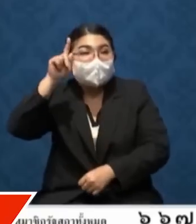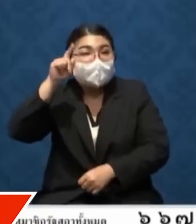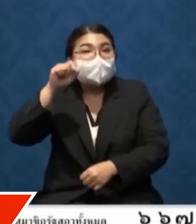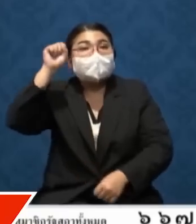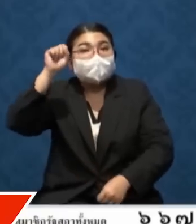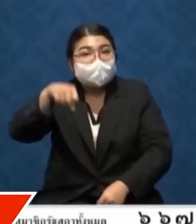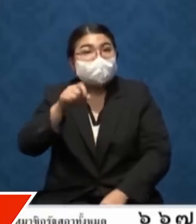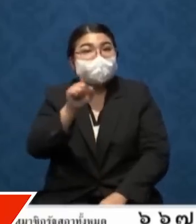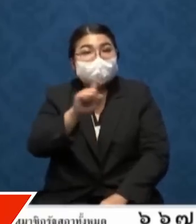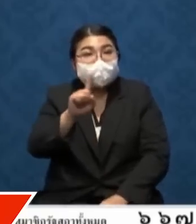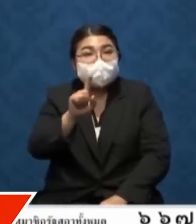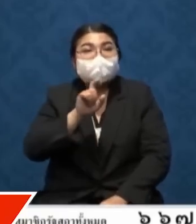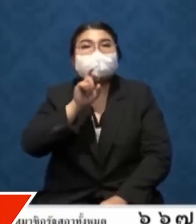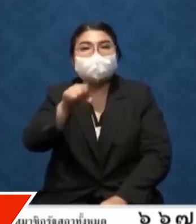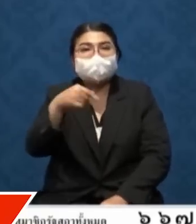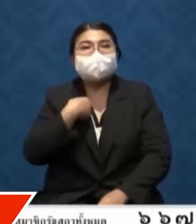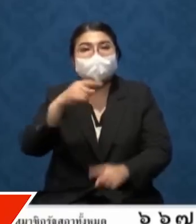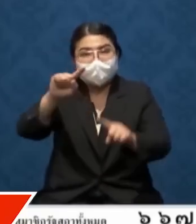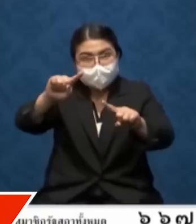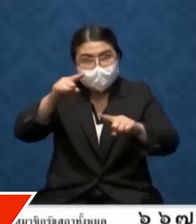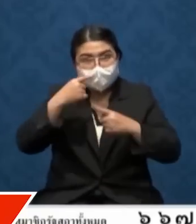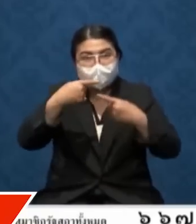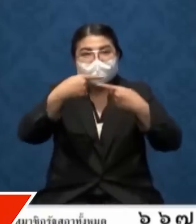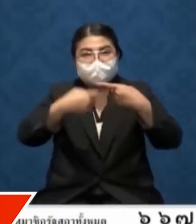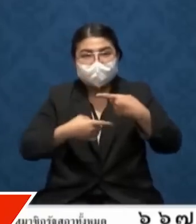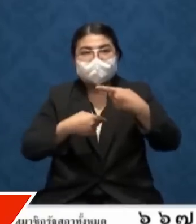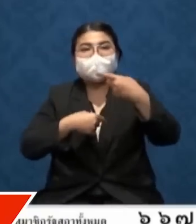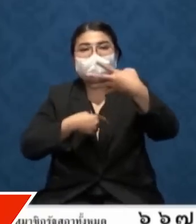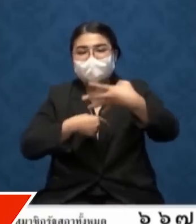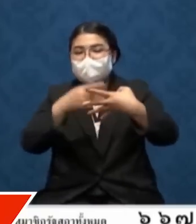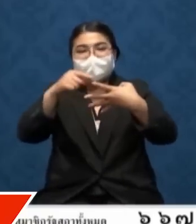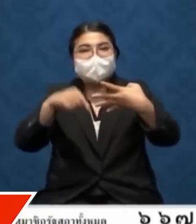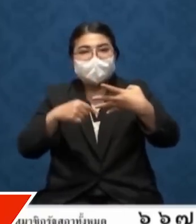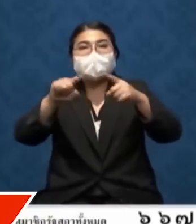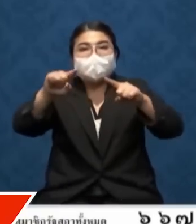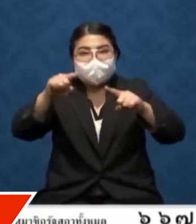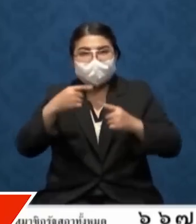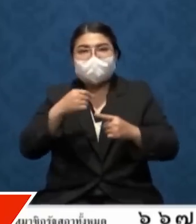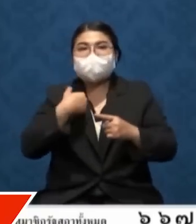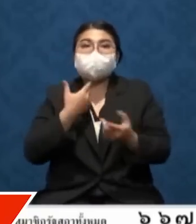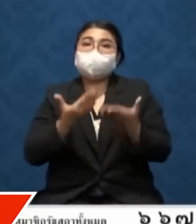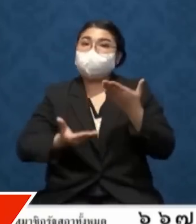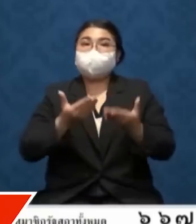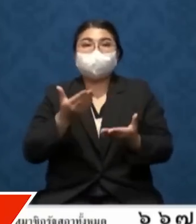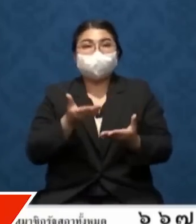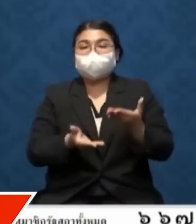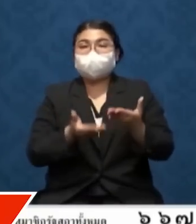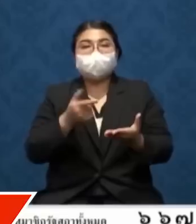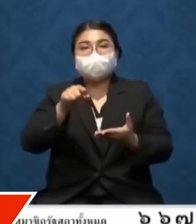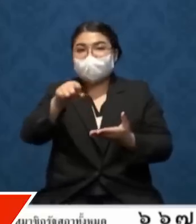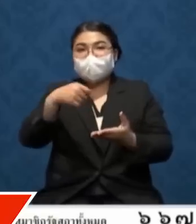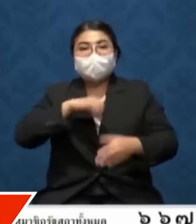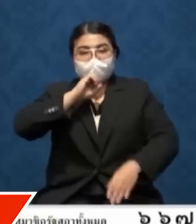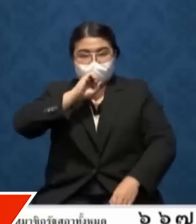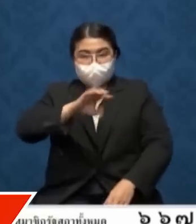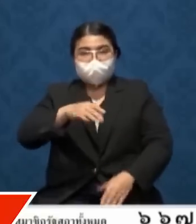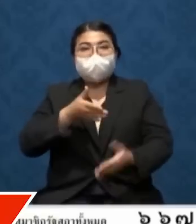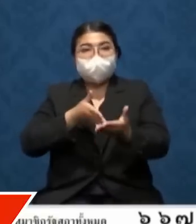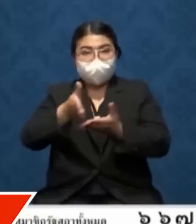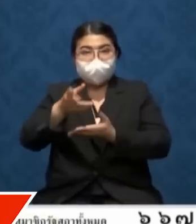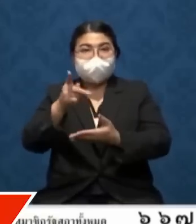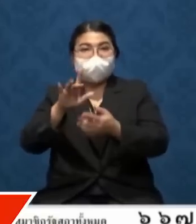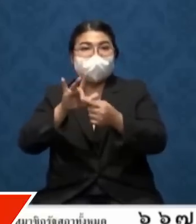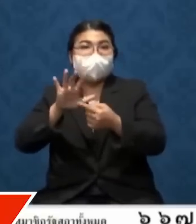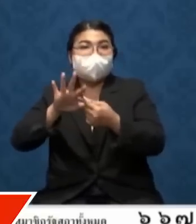สี่ประการขอใหช่โบครับแต่ไมว ถ้าจะตอบแบบใบราการใดผมยืนยนในมติ พักร่วมฝ่ายค Minnesotaว่า